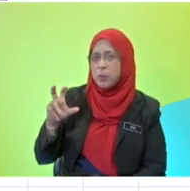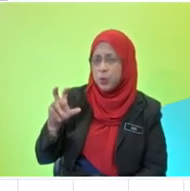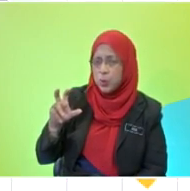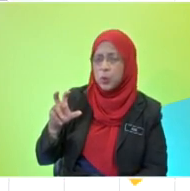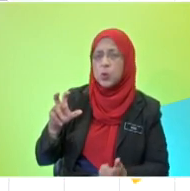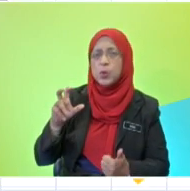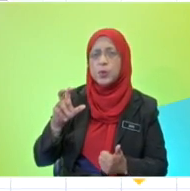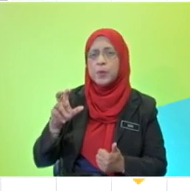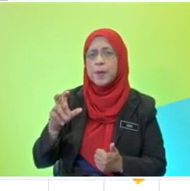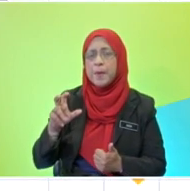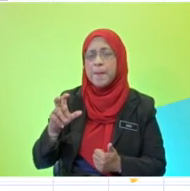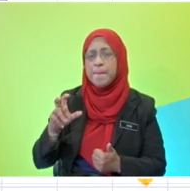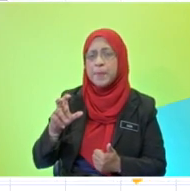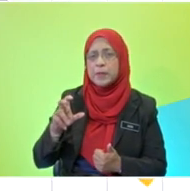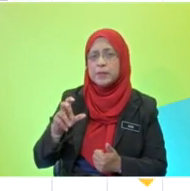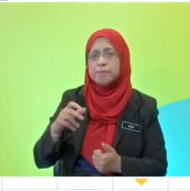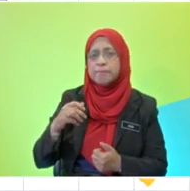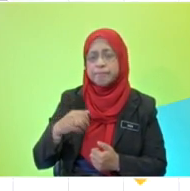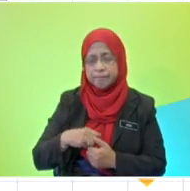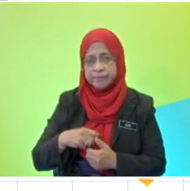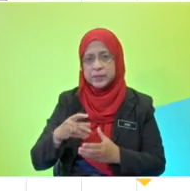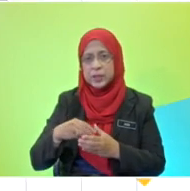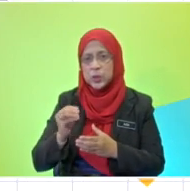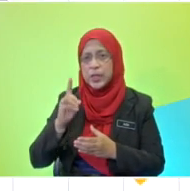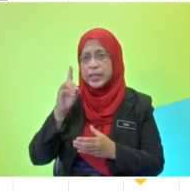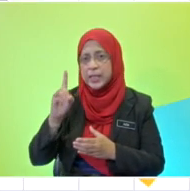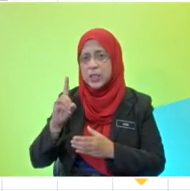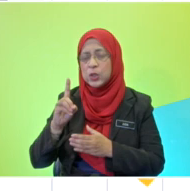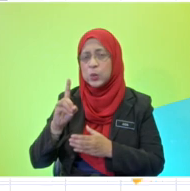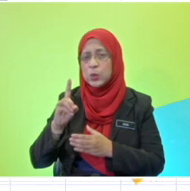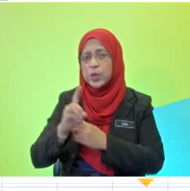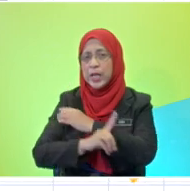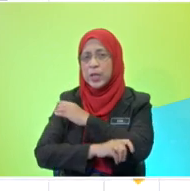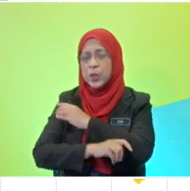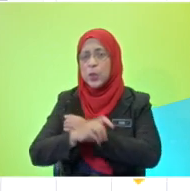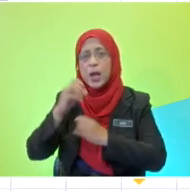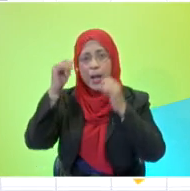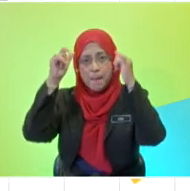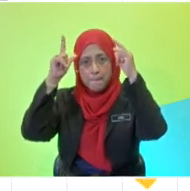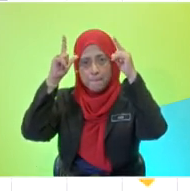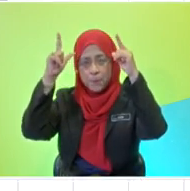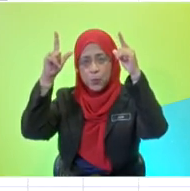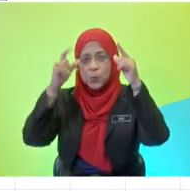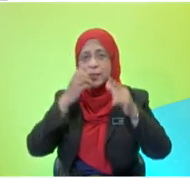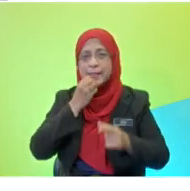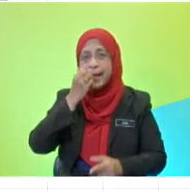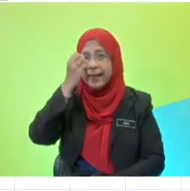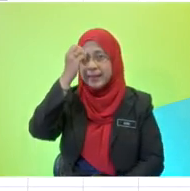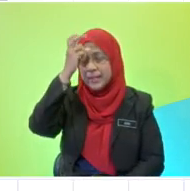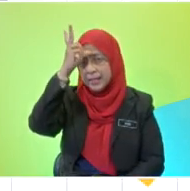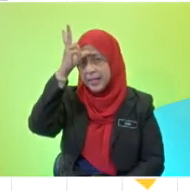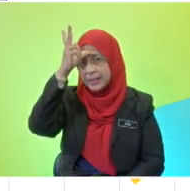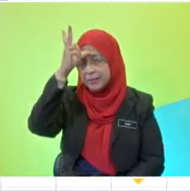barulah kita keluarkan satu ekor lembu jantan ah kenapa hantu kalau